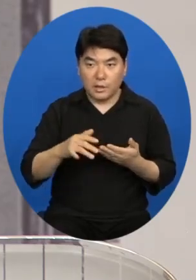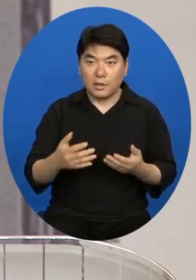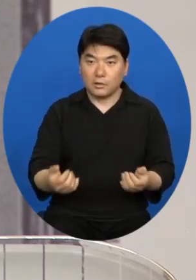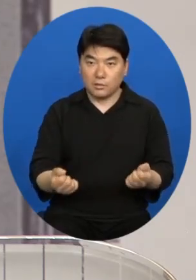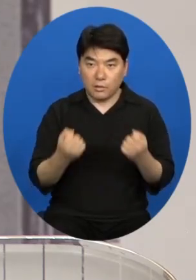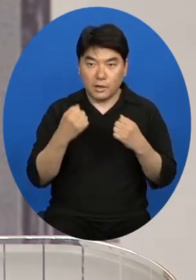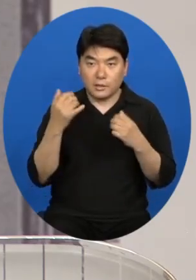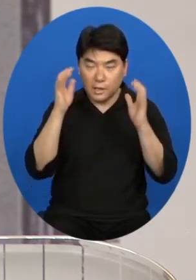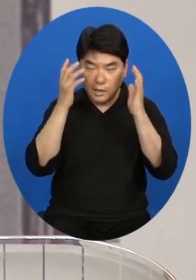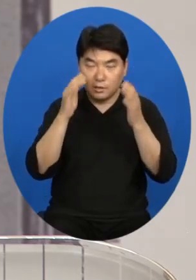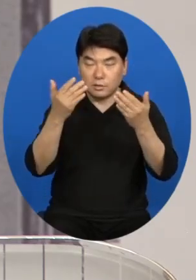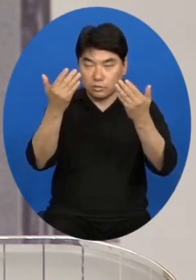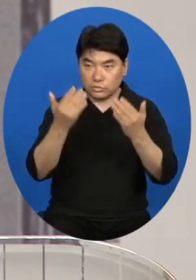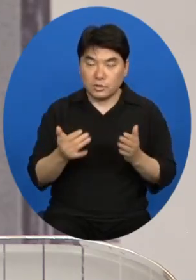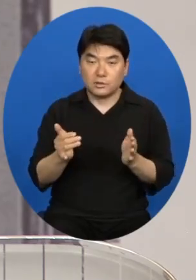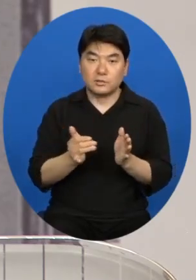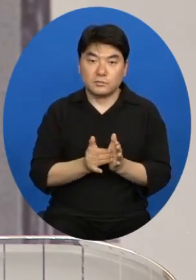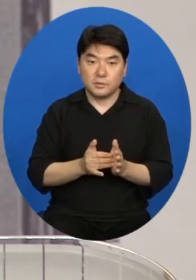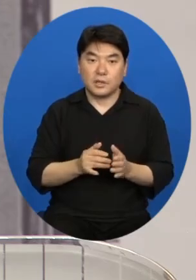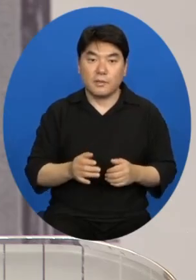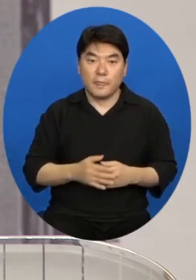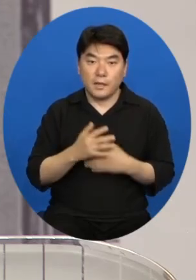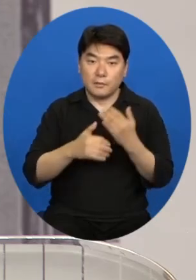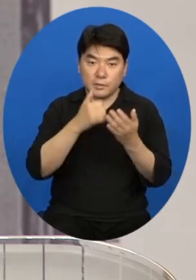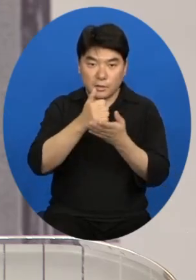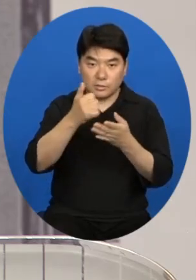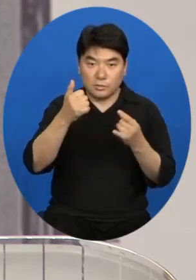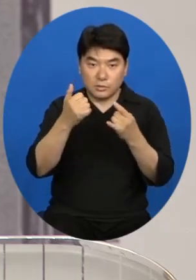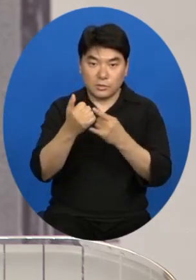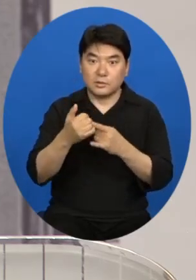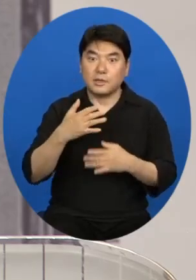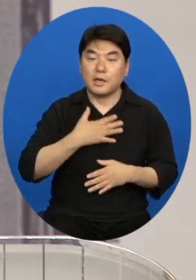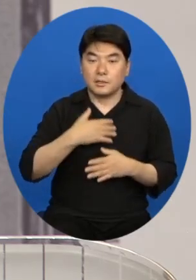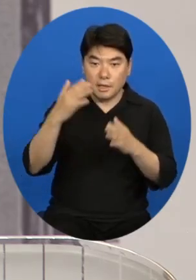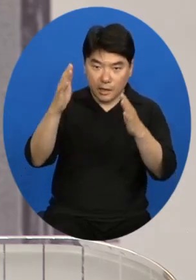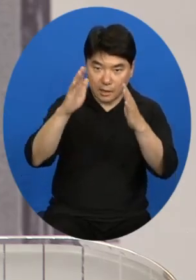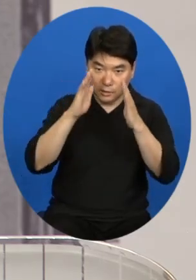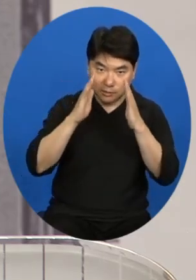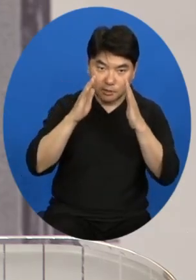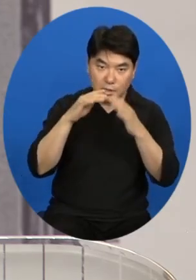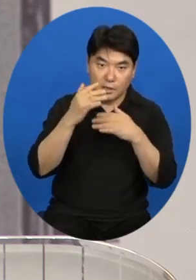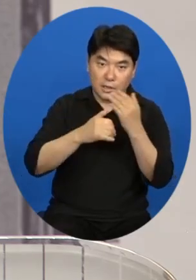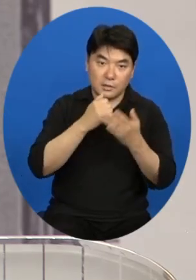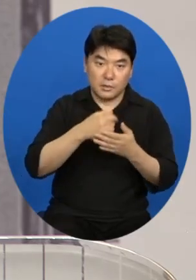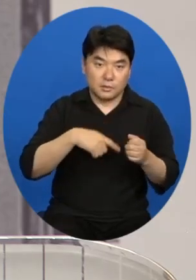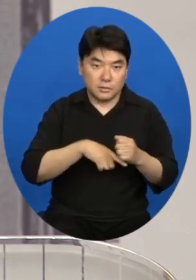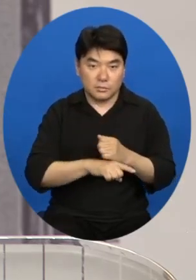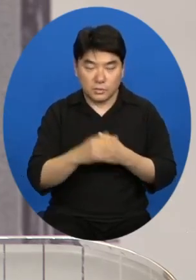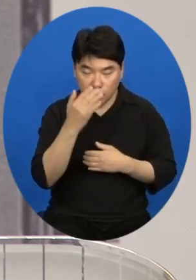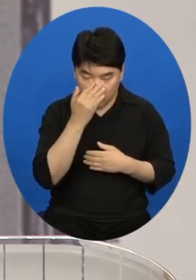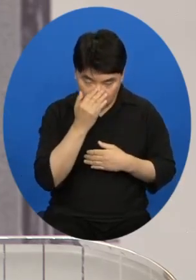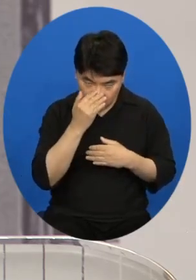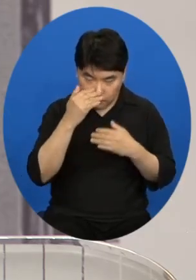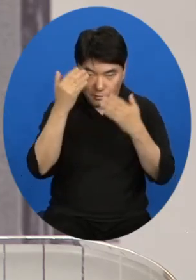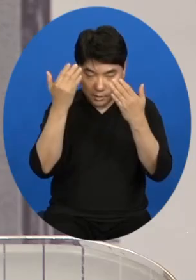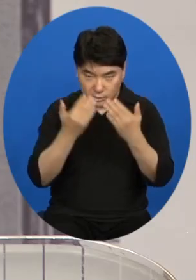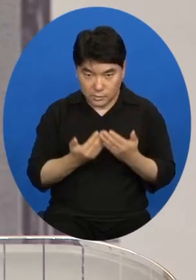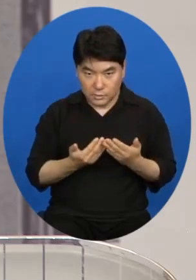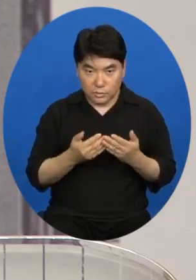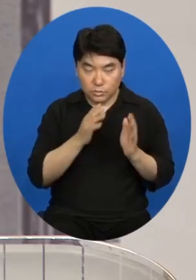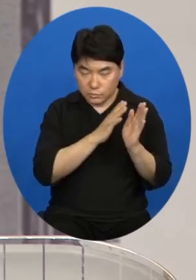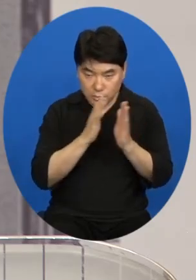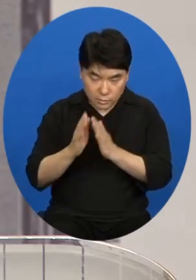기적과 은혜를 베풀어 주셨습니다. 하나님께서는 제가 저를 향하신 하나님의 뜻을 겸허히 받아들일 준비가 되게